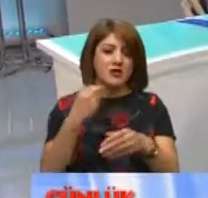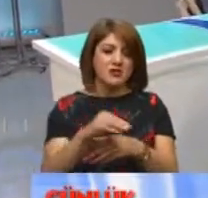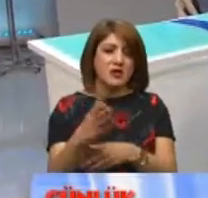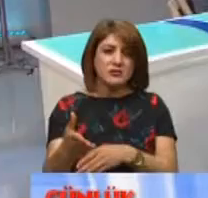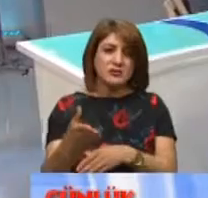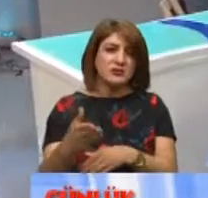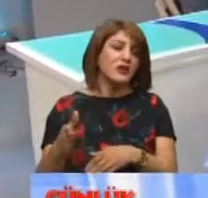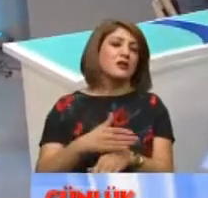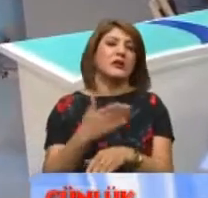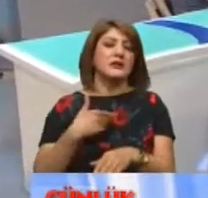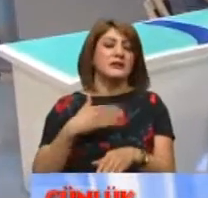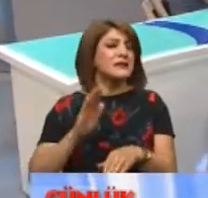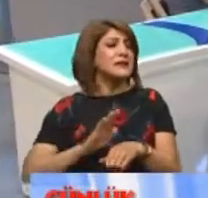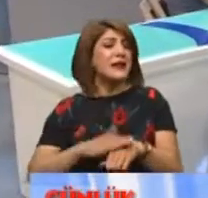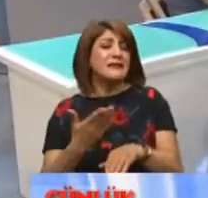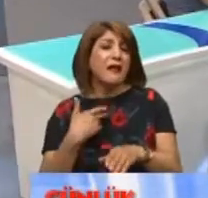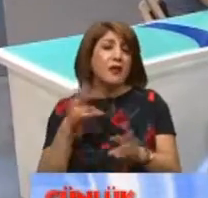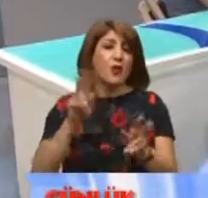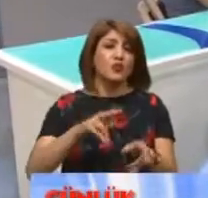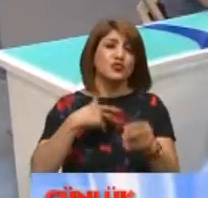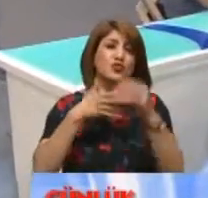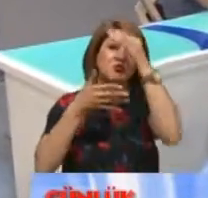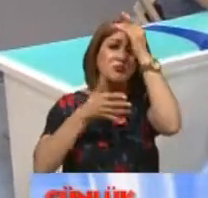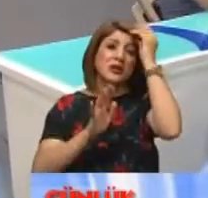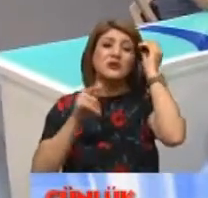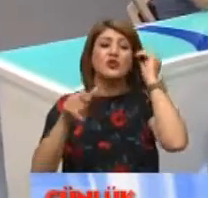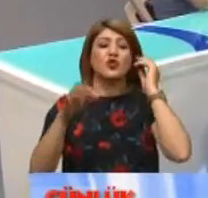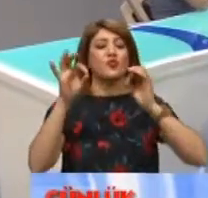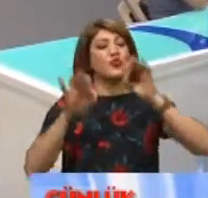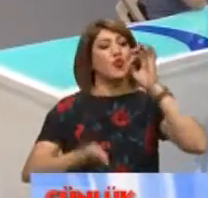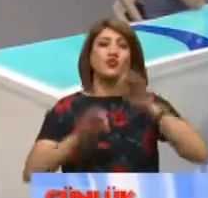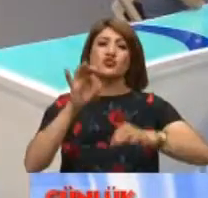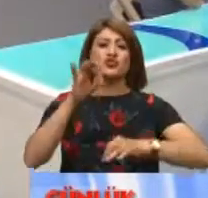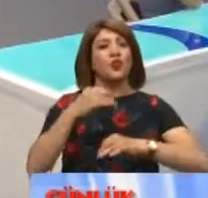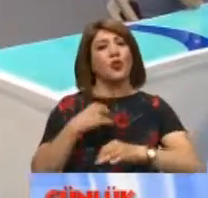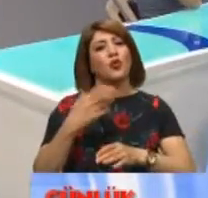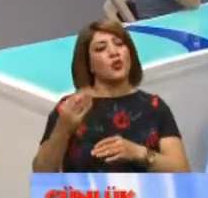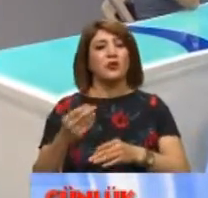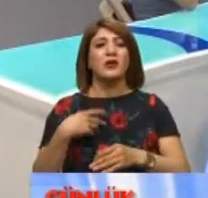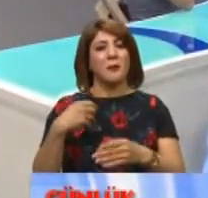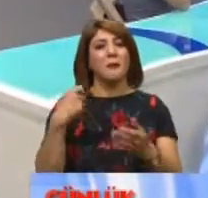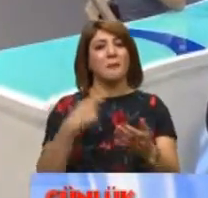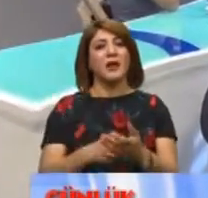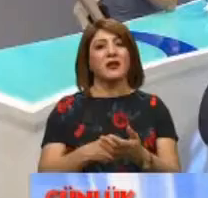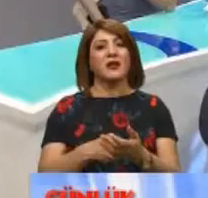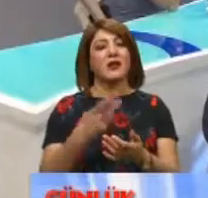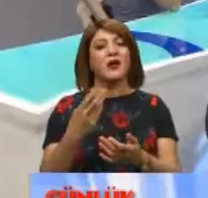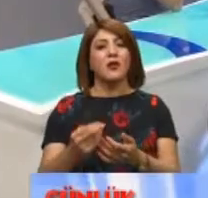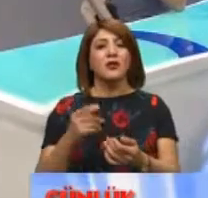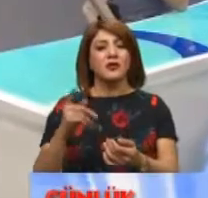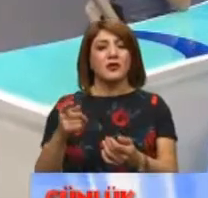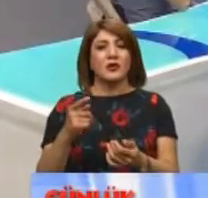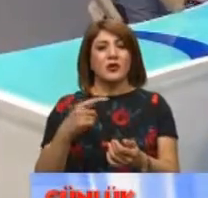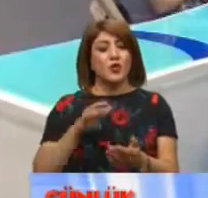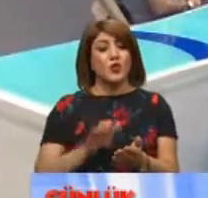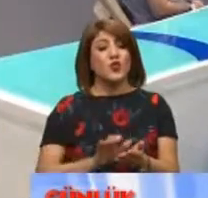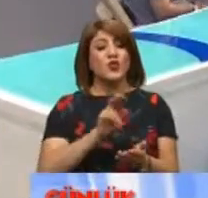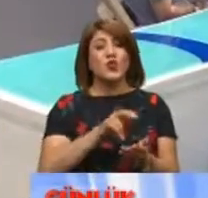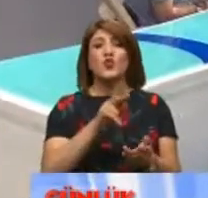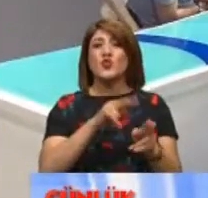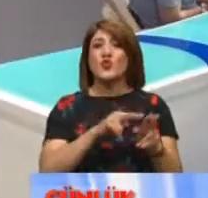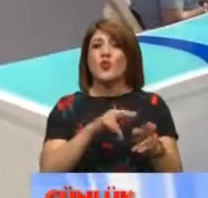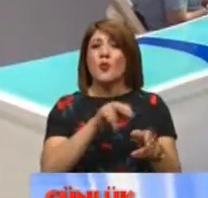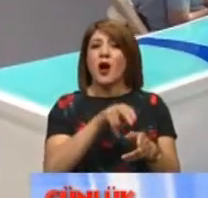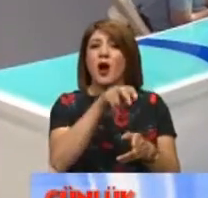güzel demiş. Niye öldüğünü bilmiyorum demiş. Hani bir otopsi şeyi de var. Tabii, para tabii. Ederdi ama değil kim mi? Kim bilir neler yaşadı o kurbağa